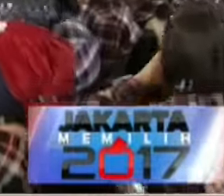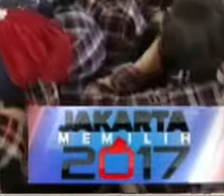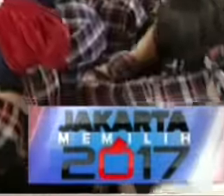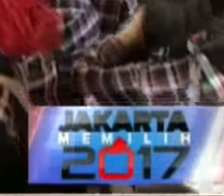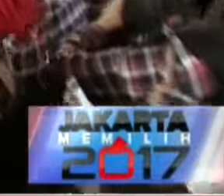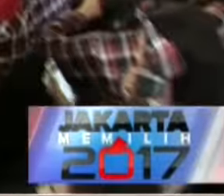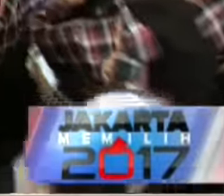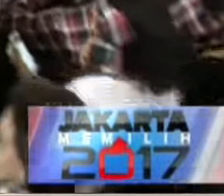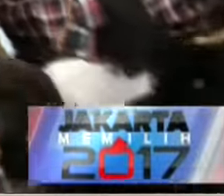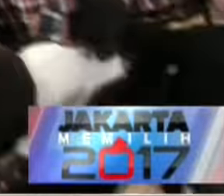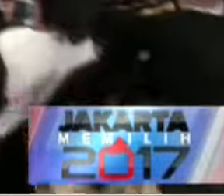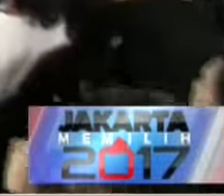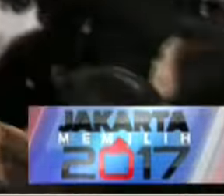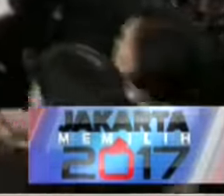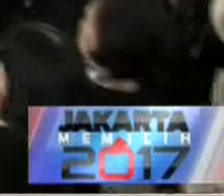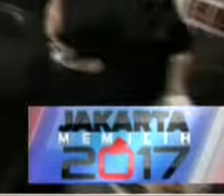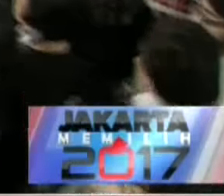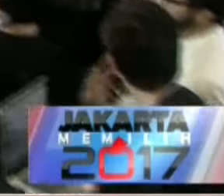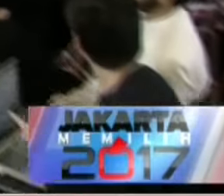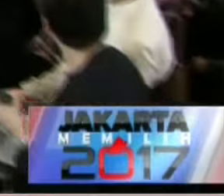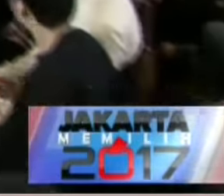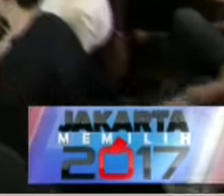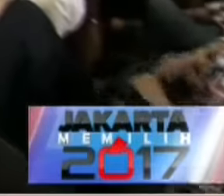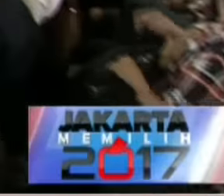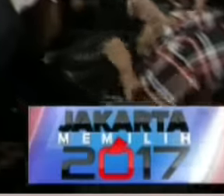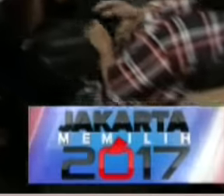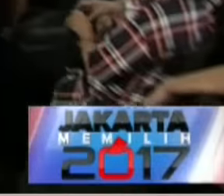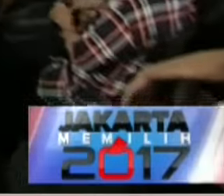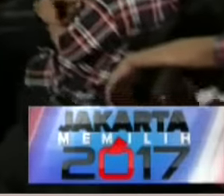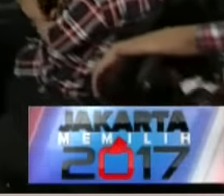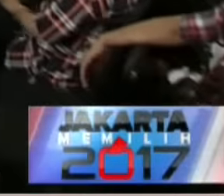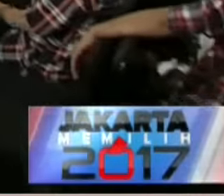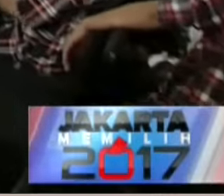sudah mendapat informasi ya. Supaya tontonannya tidak terpotong.